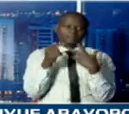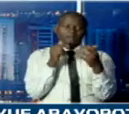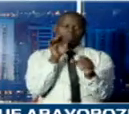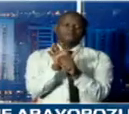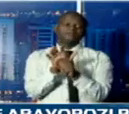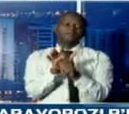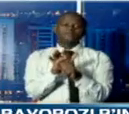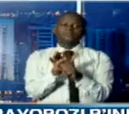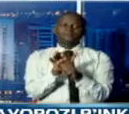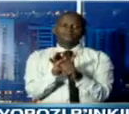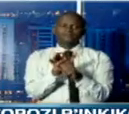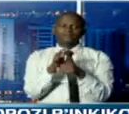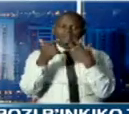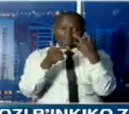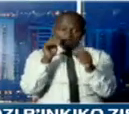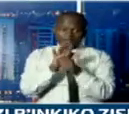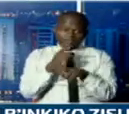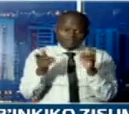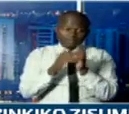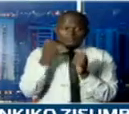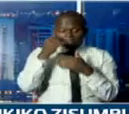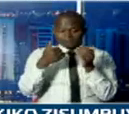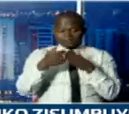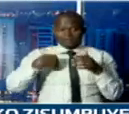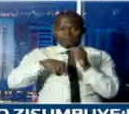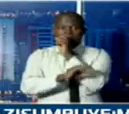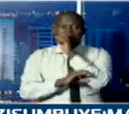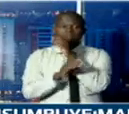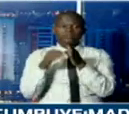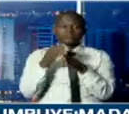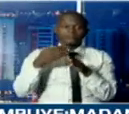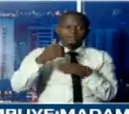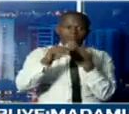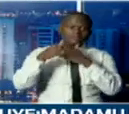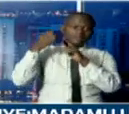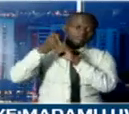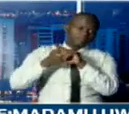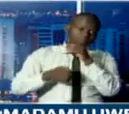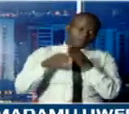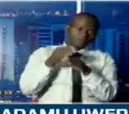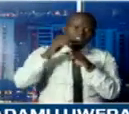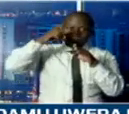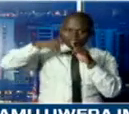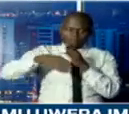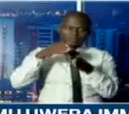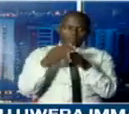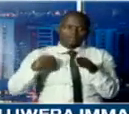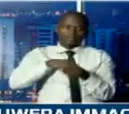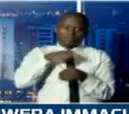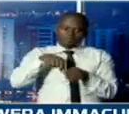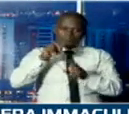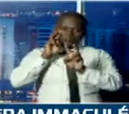byinshi, ni byinshi. Kandi niba turi igihugu kiriho kiyubaka, giharanira kwiyubaka, kigomba kwiyubaka,